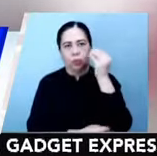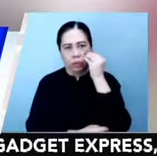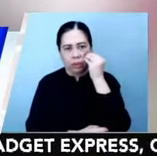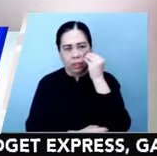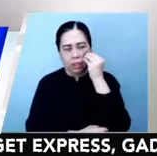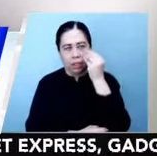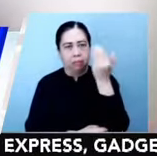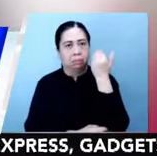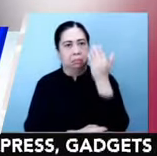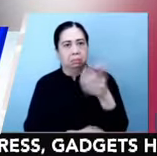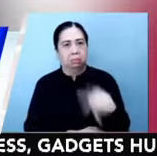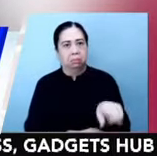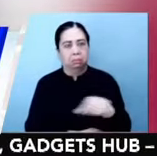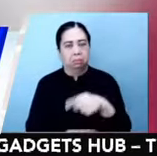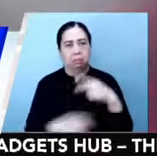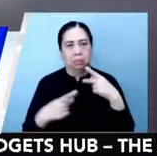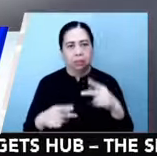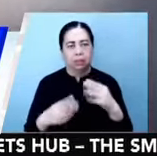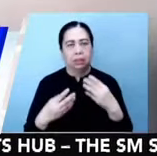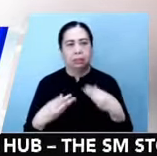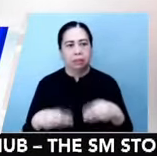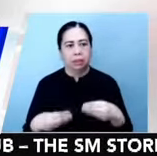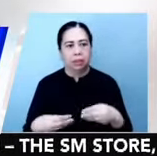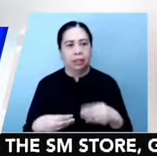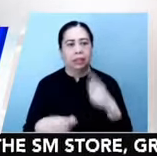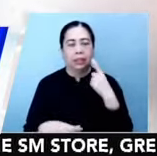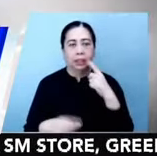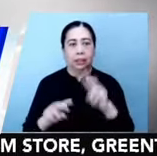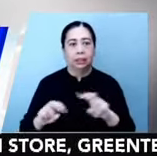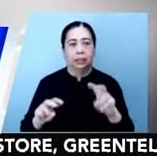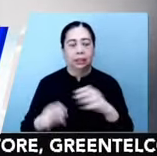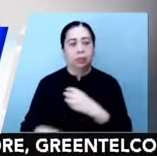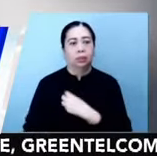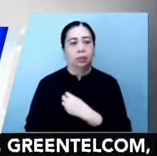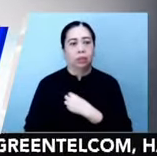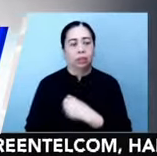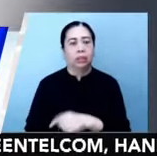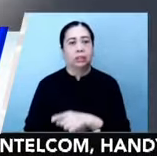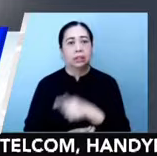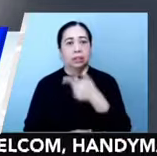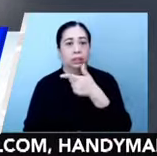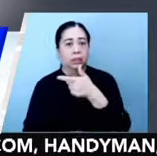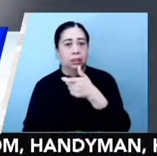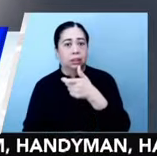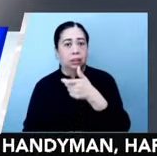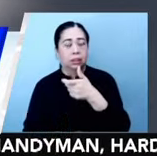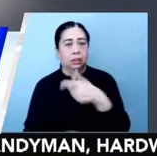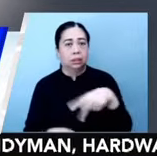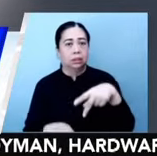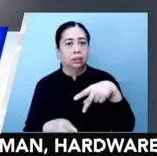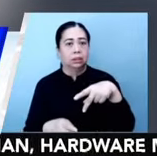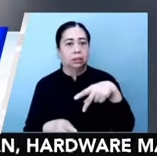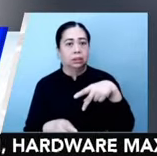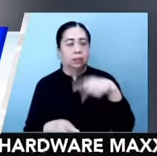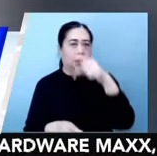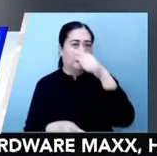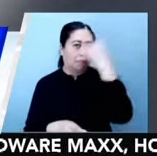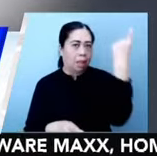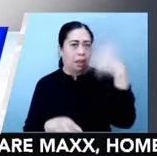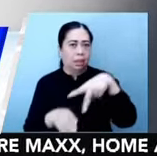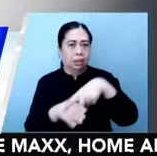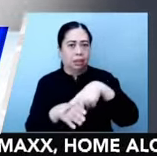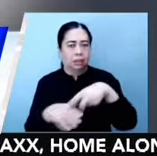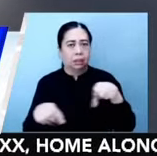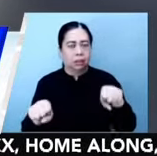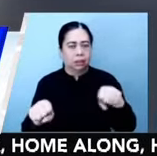public market sa bayan. Base sa investigasyon ng pulisya, ang gunman ay nakasakay sa isang itim na motorsiklo. Inaalam pa